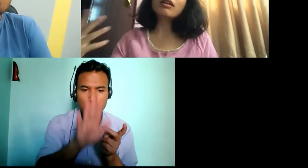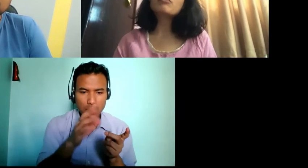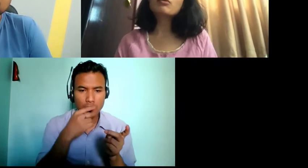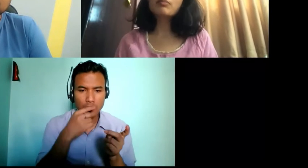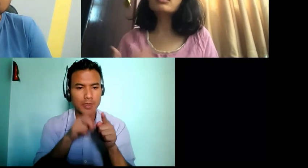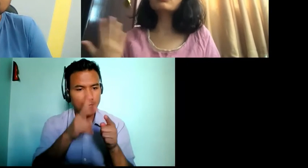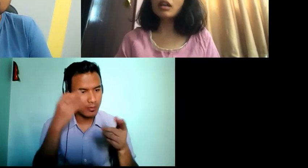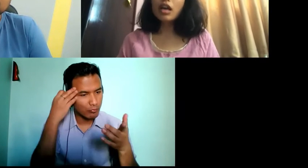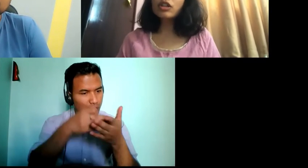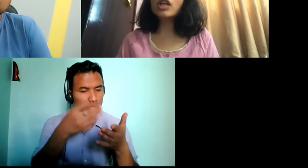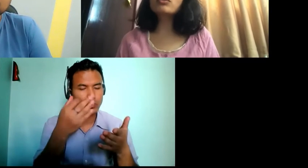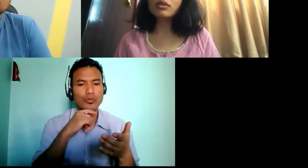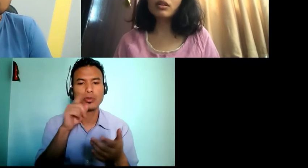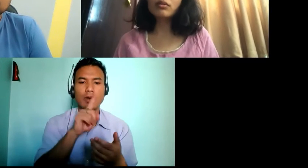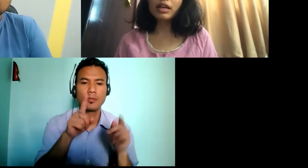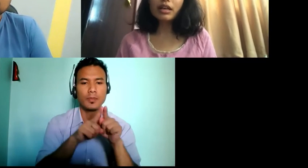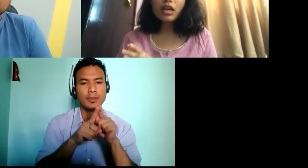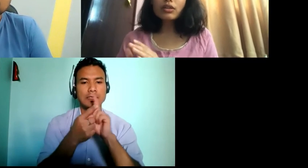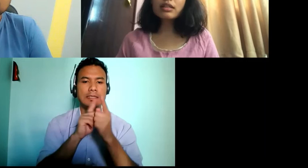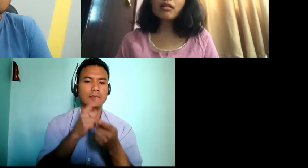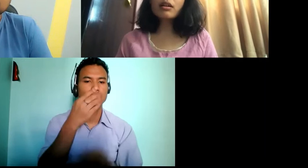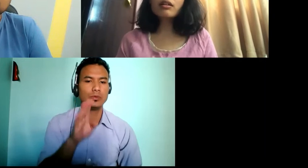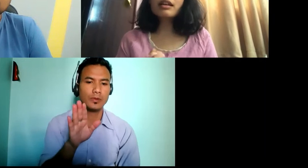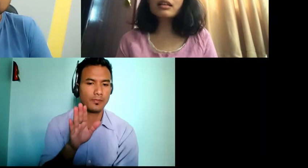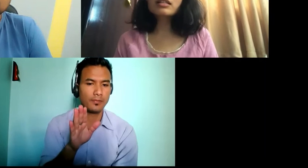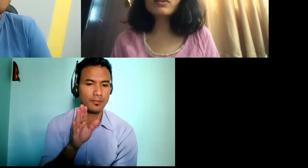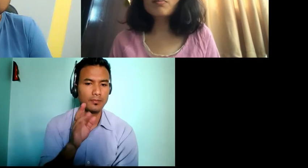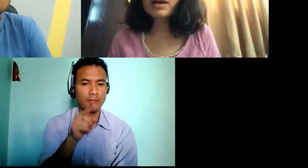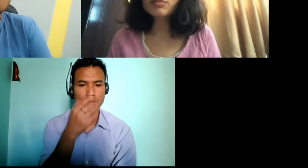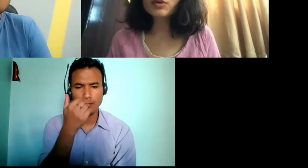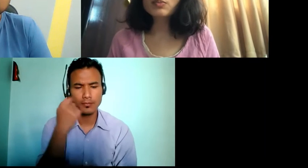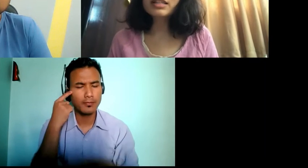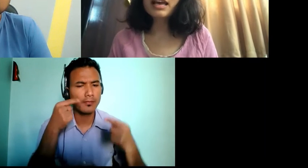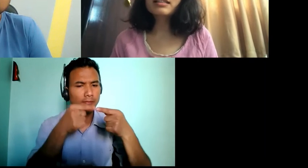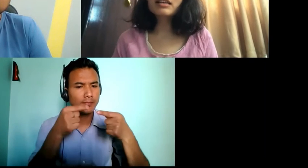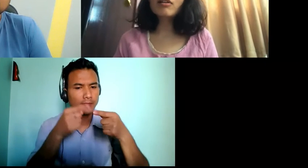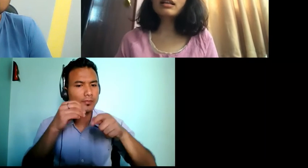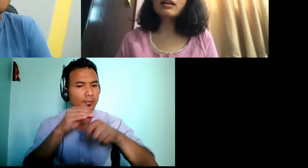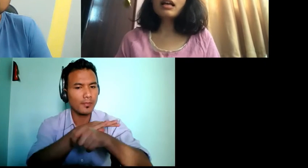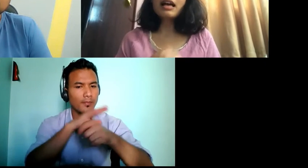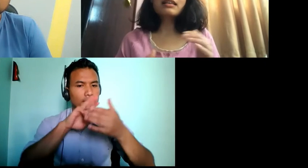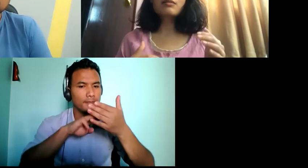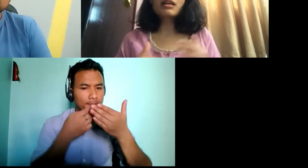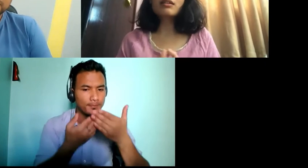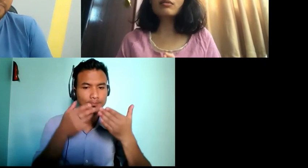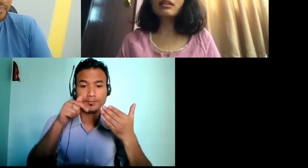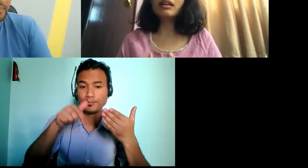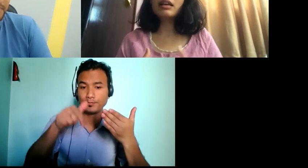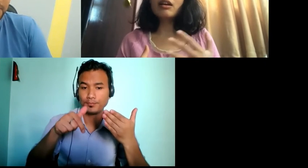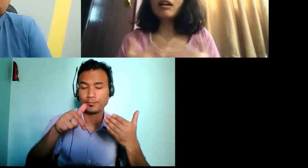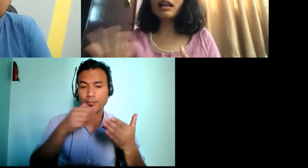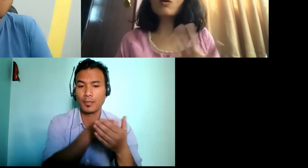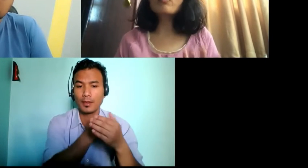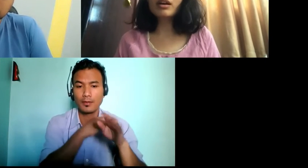भने नराम्रोमा पनि चेन्ज हुन्छ यो होइन. सो त्यस्तै गरिकन नेगेटिभ इम्प्याक्ट भन्नु पर्दाखेरि चाहिँ अहिले आजकल मान्छेहरू चाहिँ